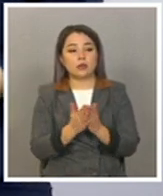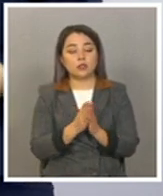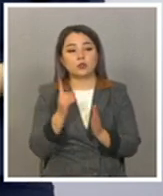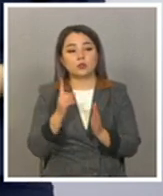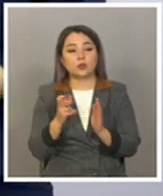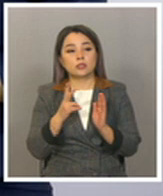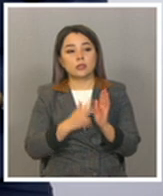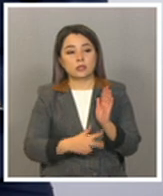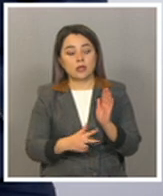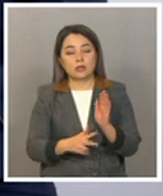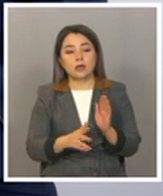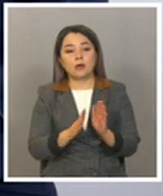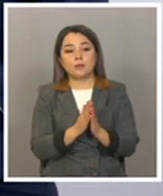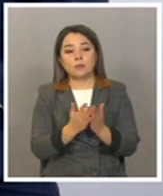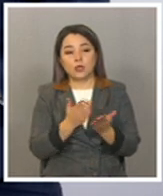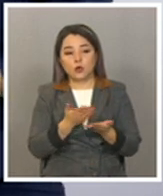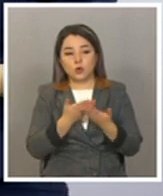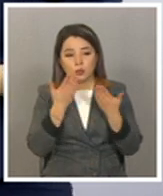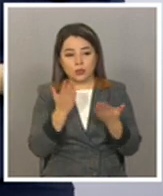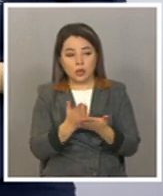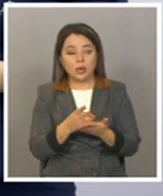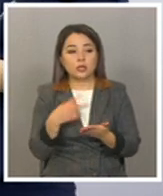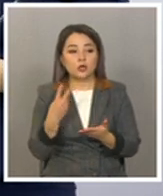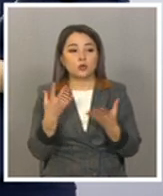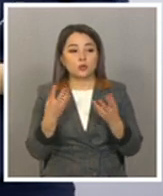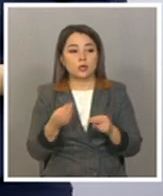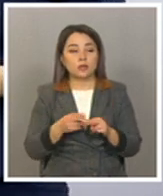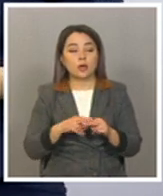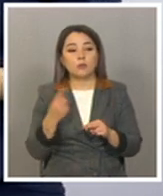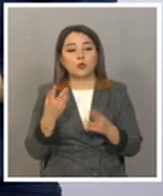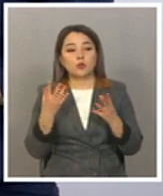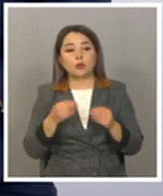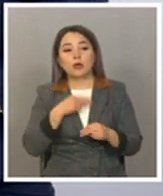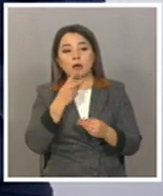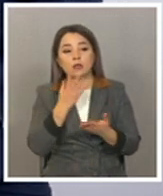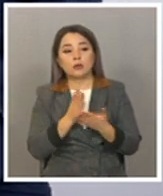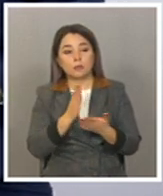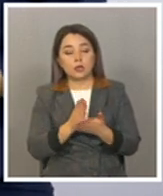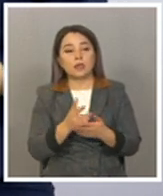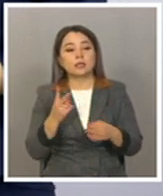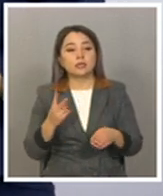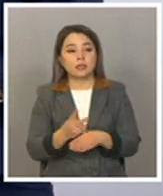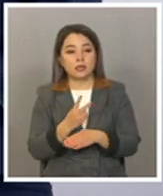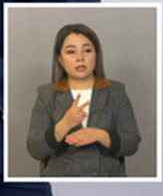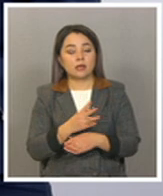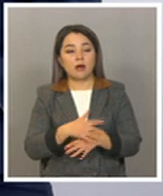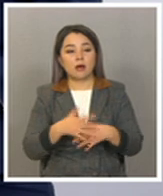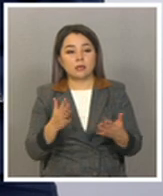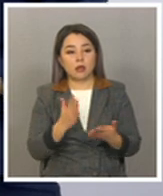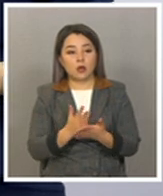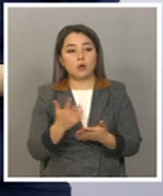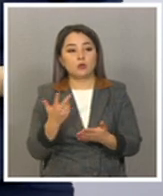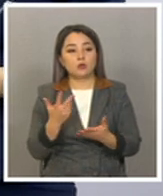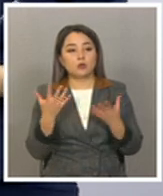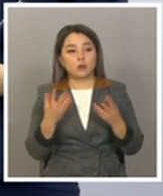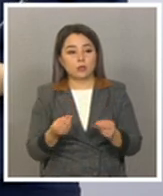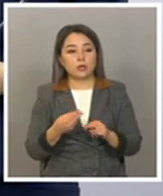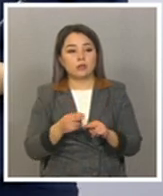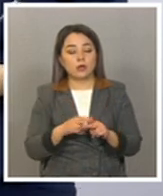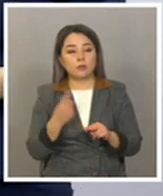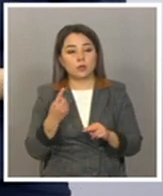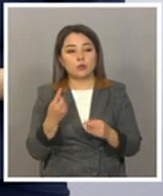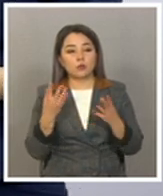180 бетін оқыды. Екінші күні бірінші күнге қарағанда 2 есе артық, ал үшінші күні бірінші